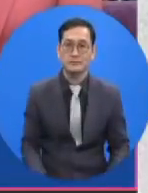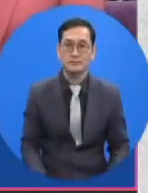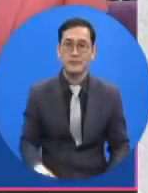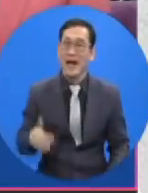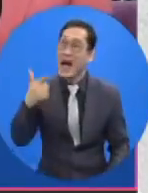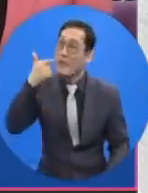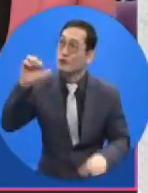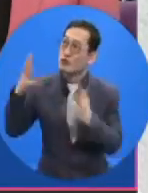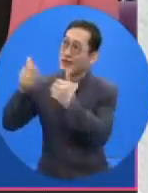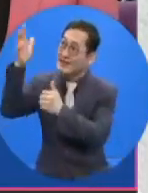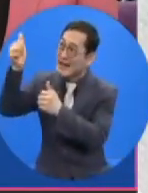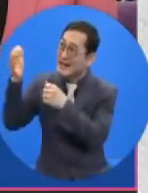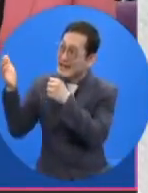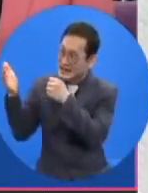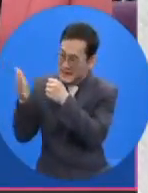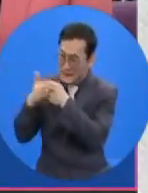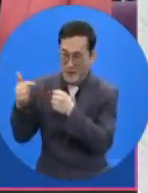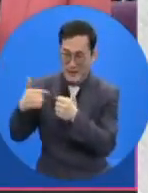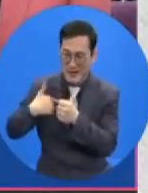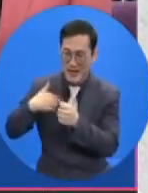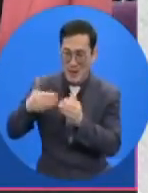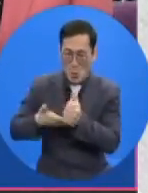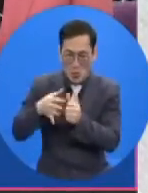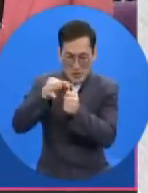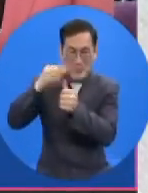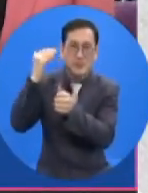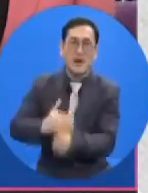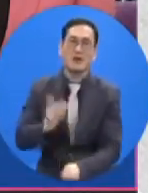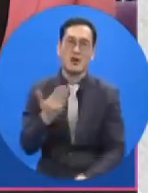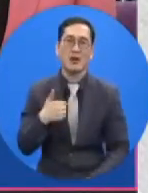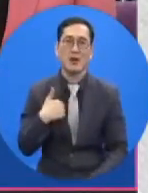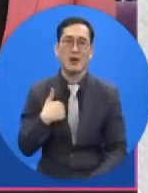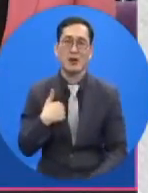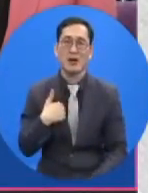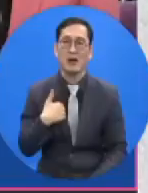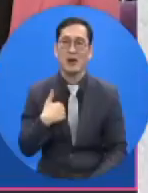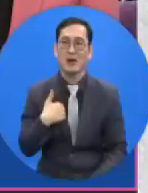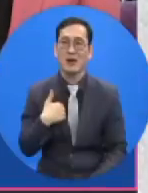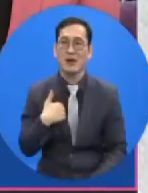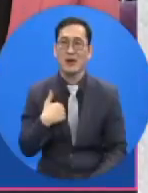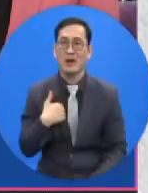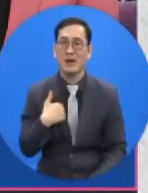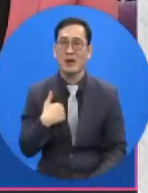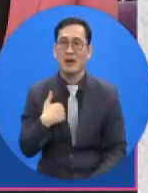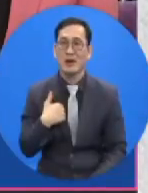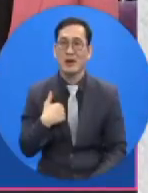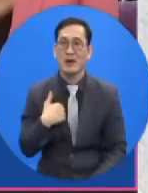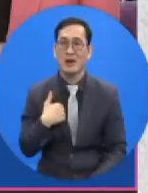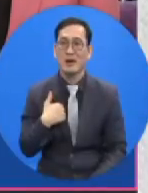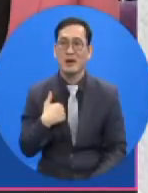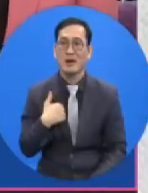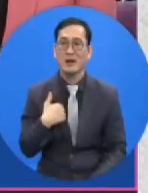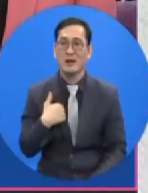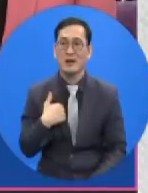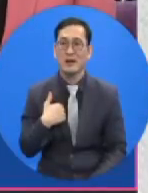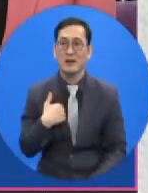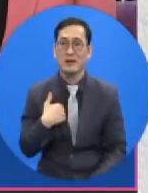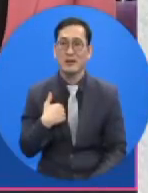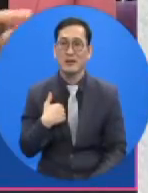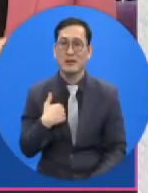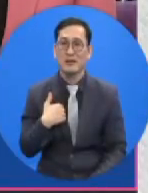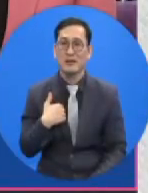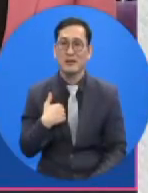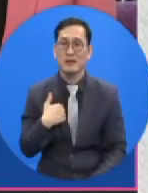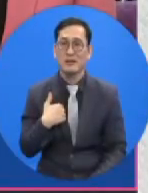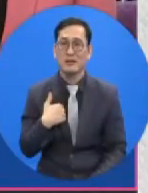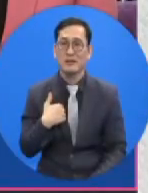배제됐어. 그런데 지역에서는 내가 아버지, 나의 아버지가 의장인지 모르는 경우가 있을 때는 뭐 저 후보 입장에서는